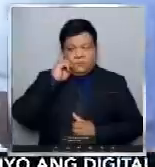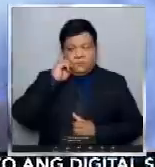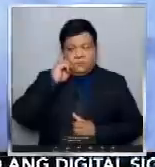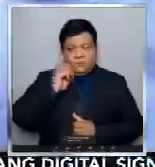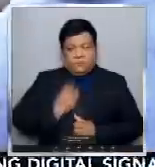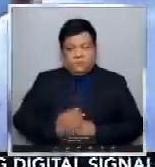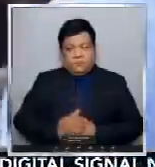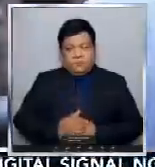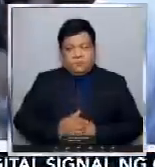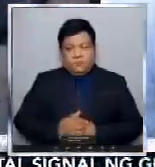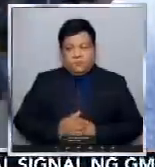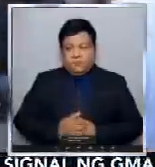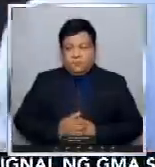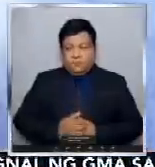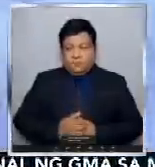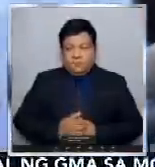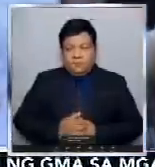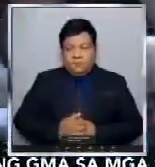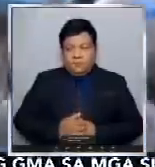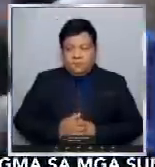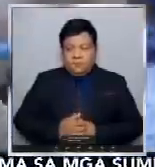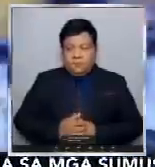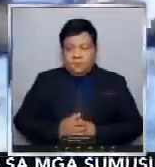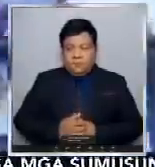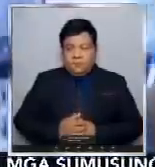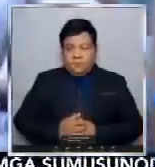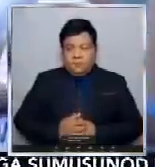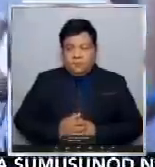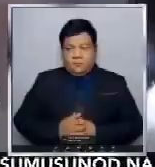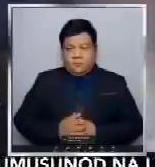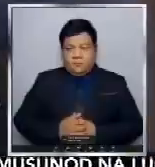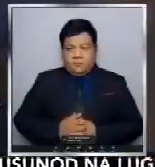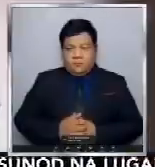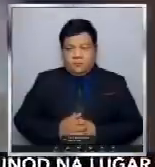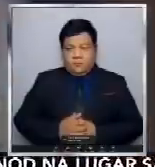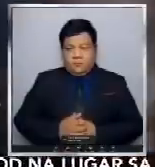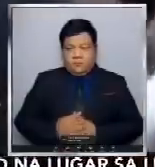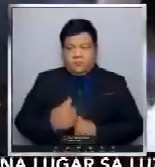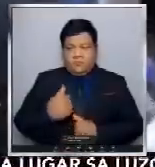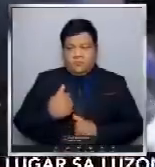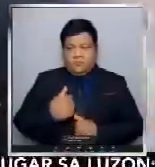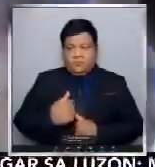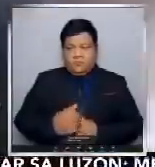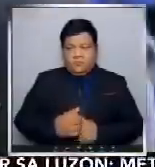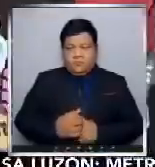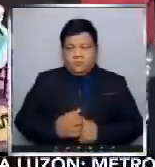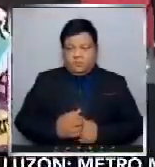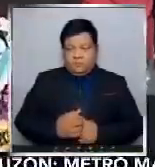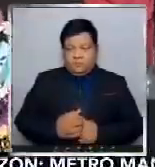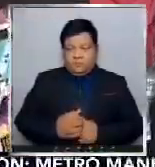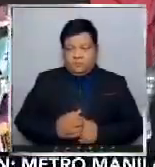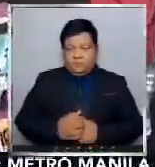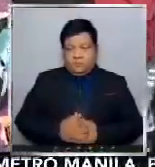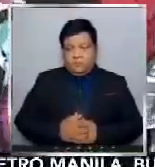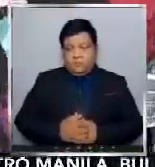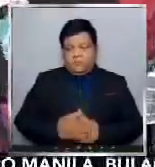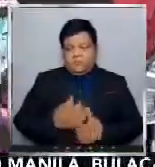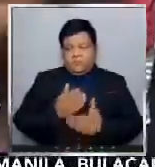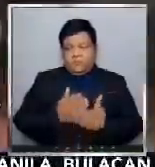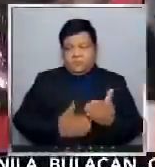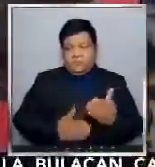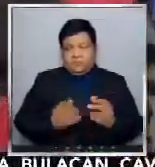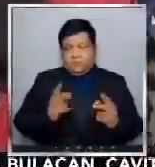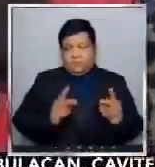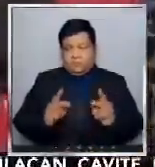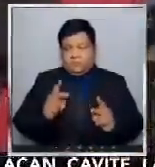ang nagbigay sa kanya ng pagkakataon para magserbisyo publiko ng mahalal bilang pinakabatang konsehal noong 1998.